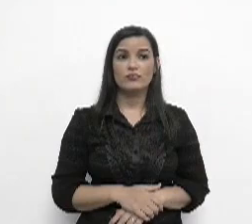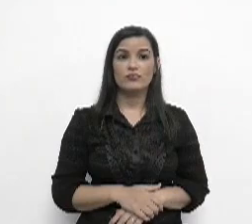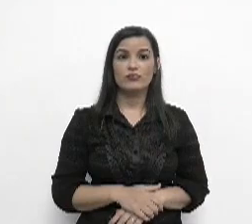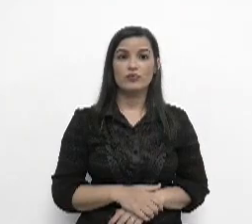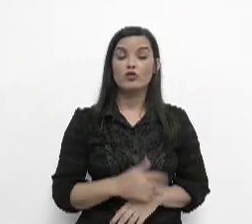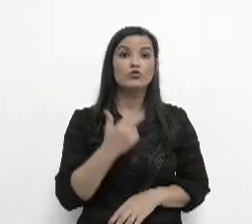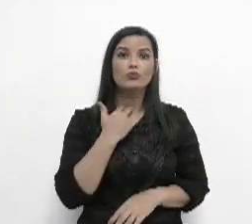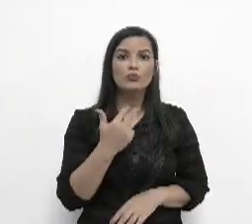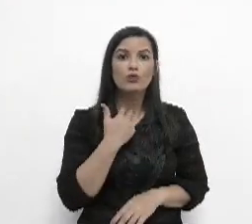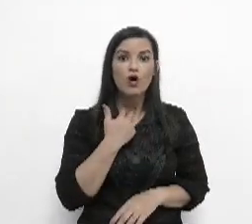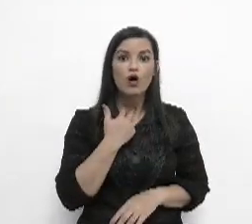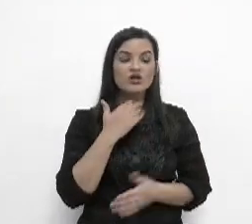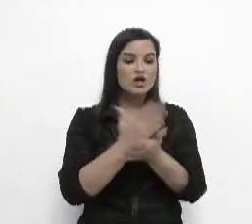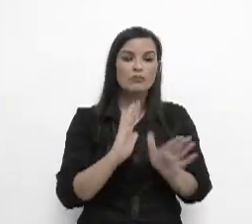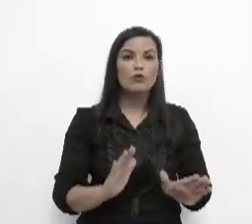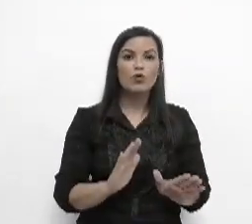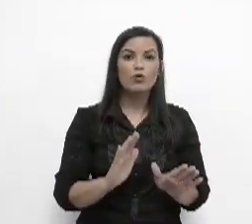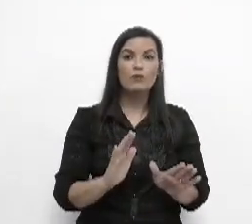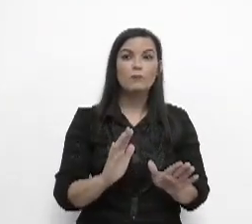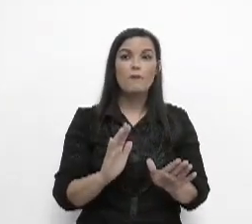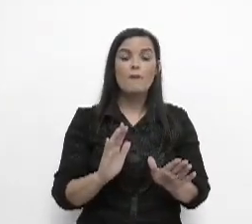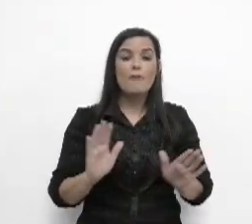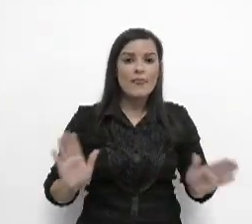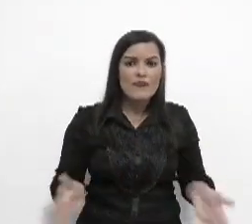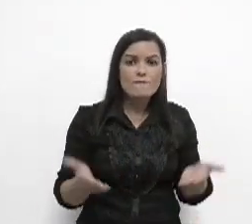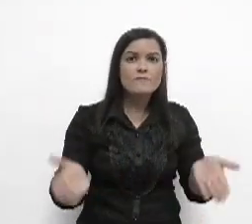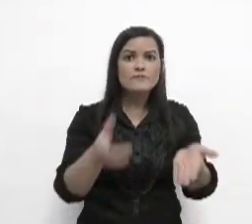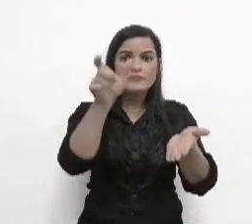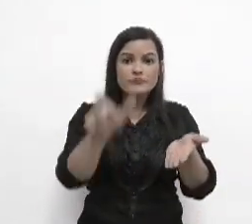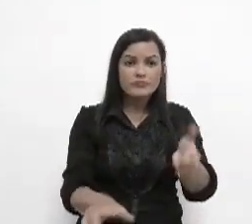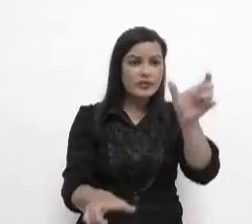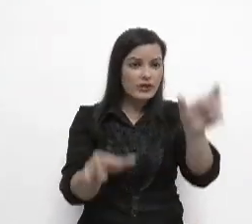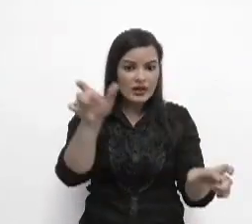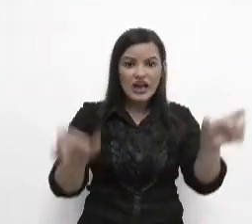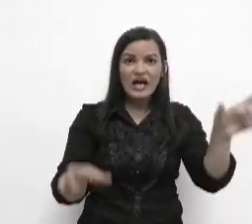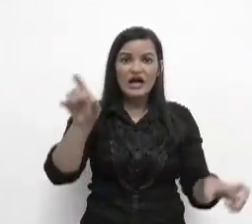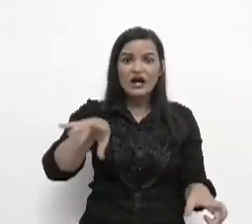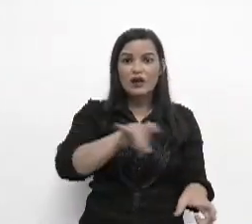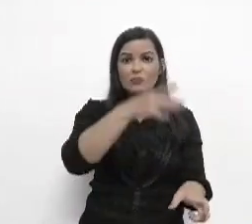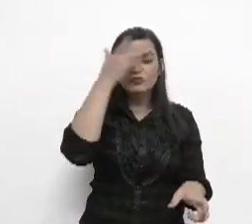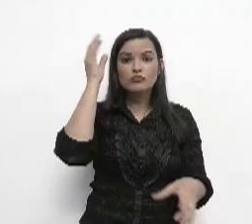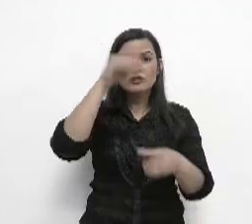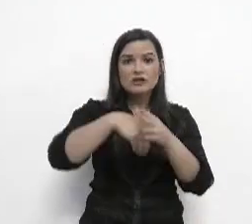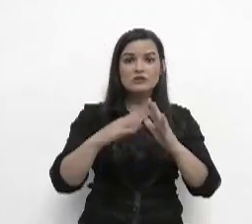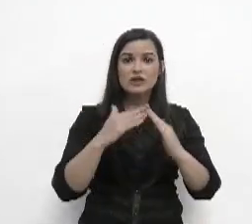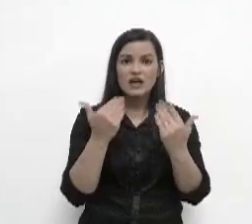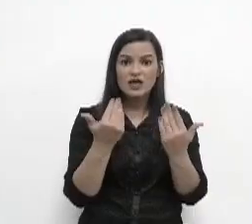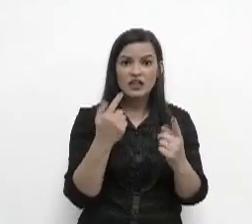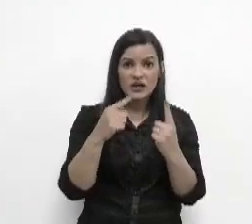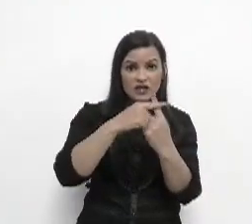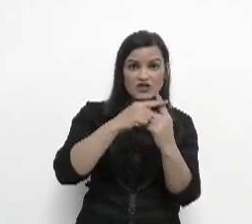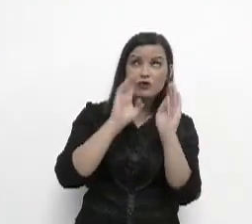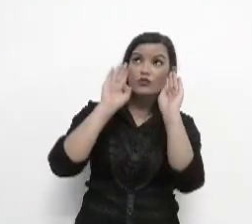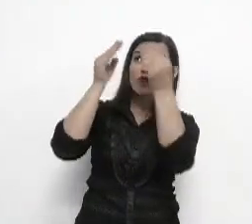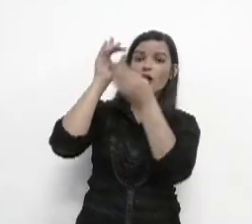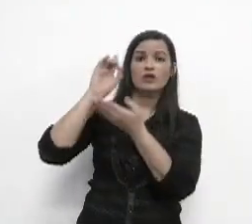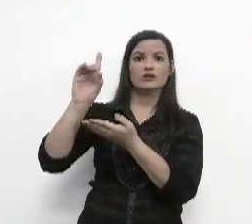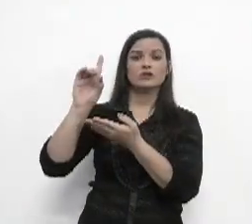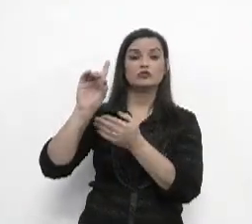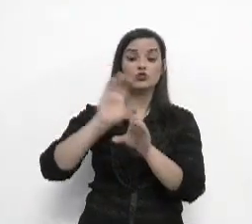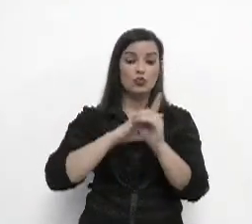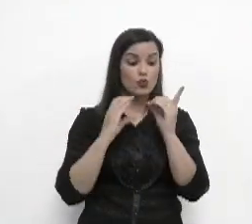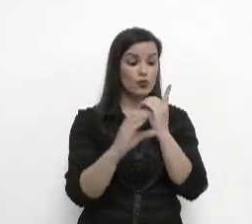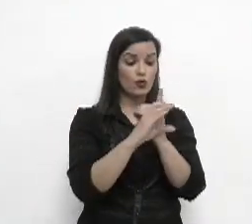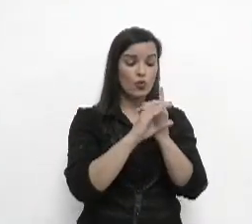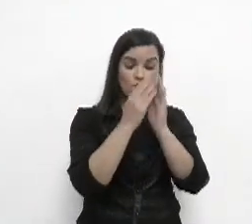aquela palavra possa fazer com que aquele membro foque em Deus. 우리가 하나님께 예배하는 것은 예배의 행위로 끝나면 안 됩니다. O culto, a nossa adoração também